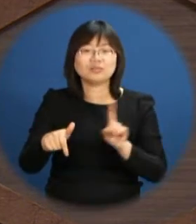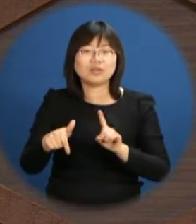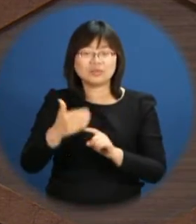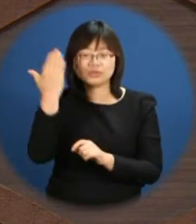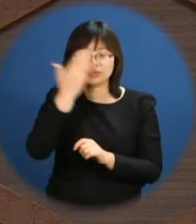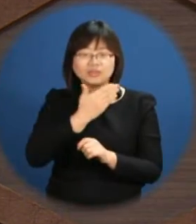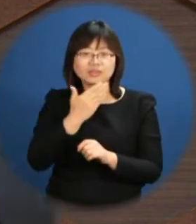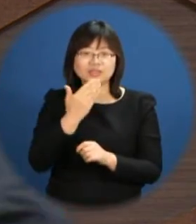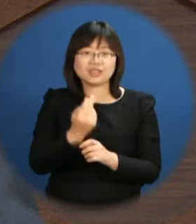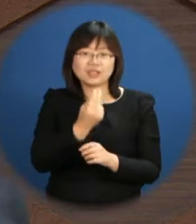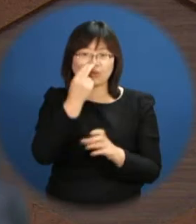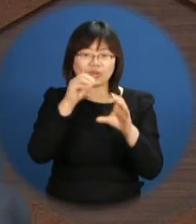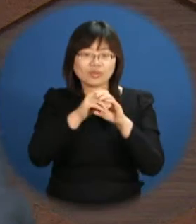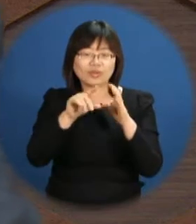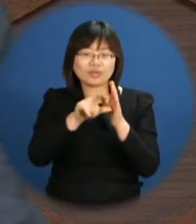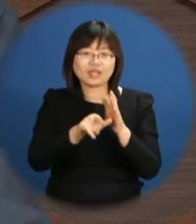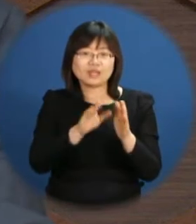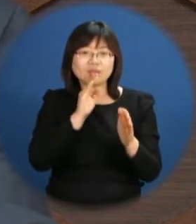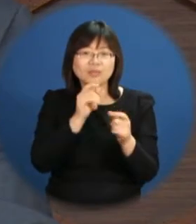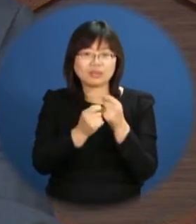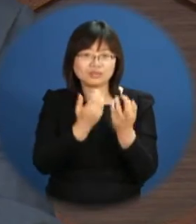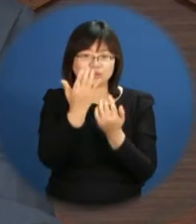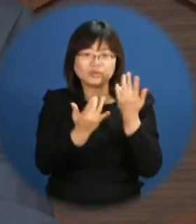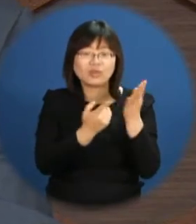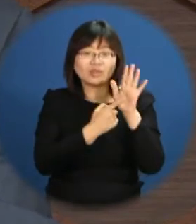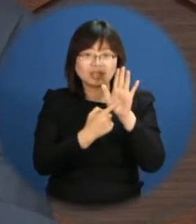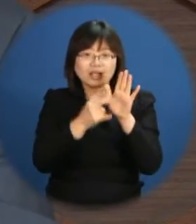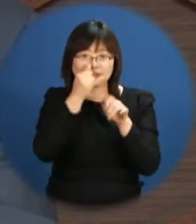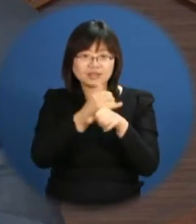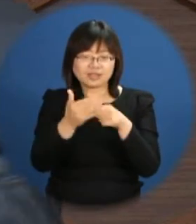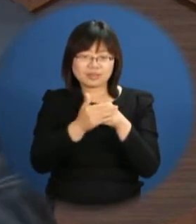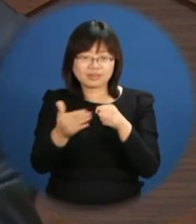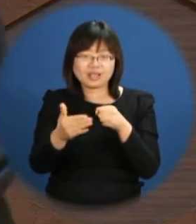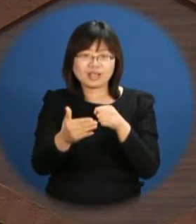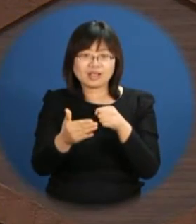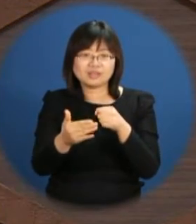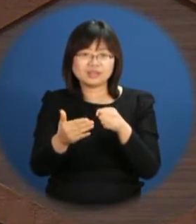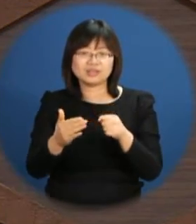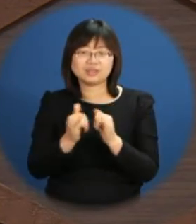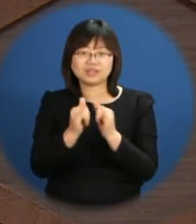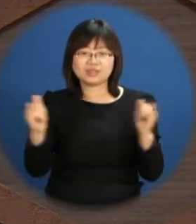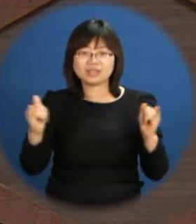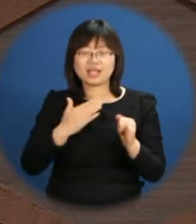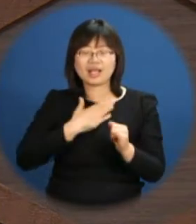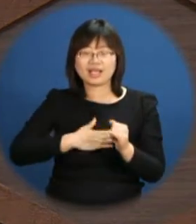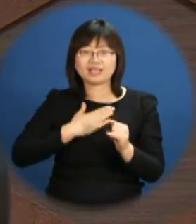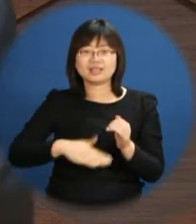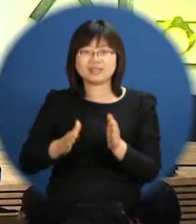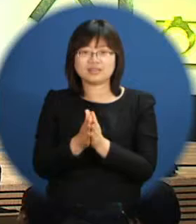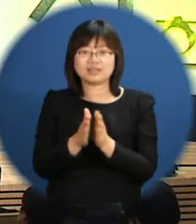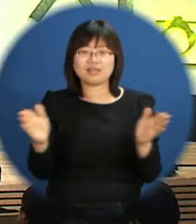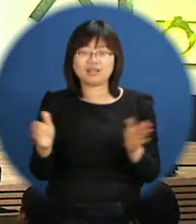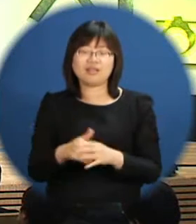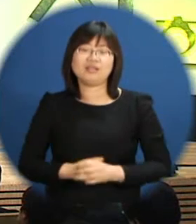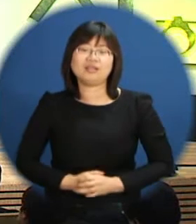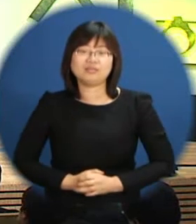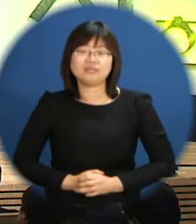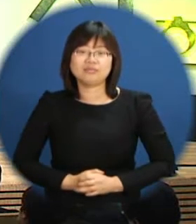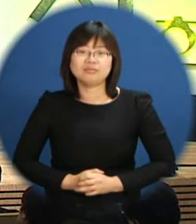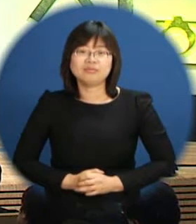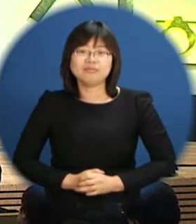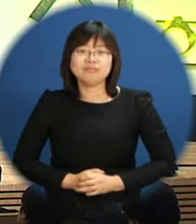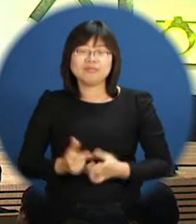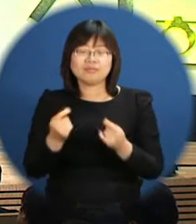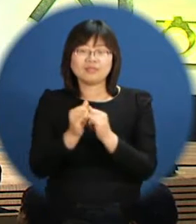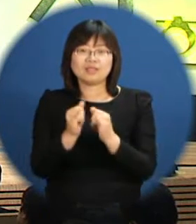없을 때 정말 풀 불꽃을 일으키면서 타기도 하는 것을 사람들이 알게 되고 했습니다 이제 이